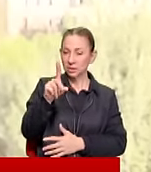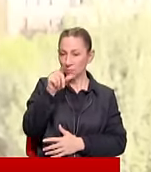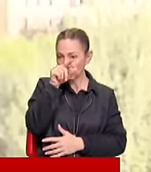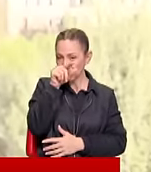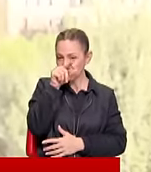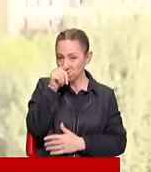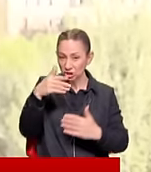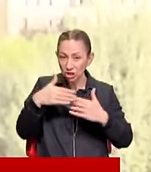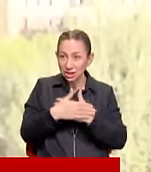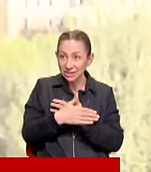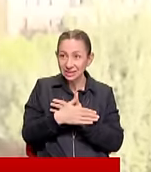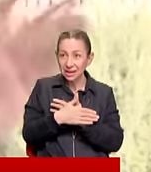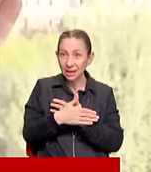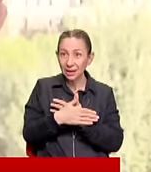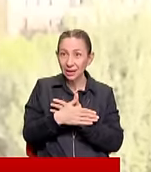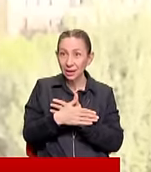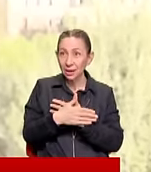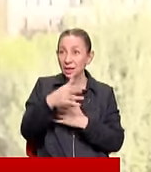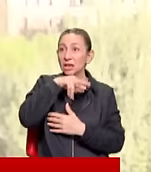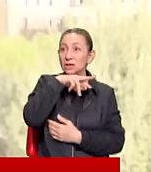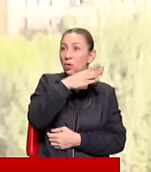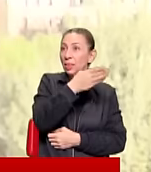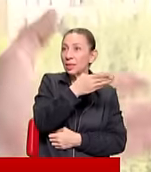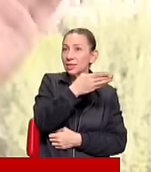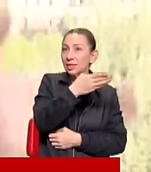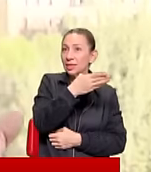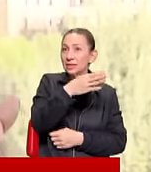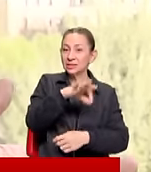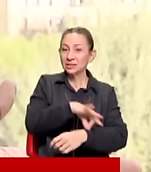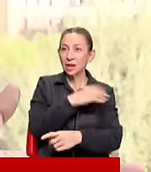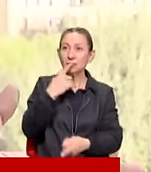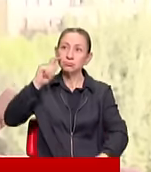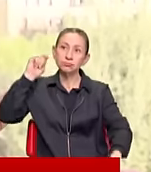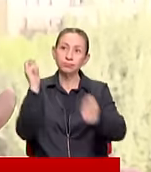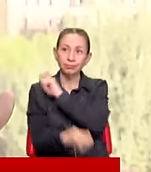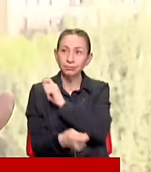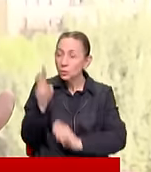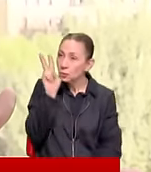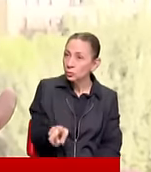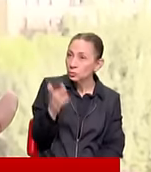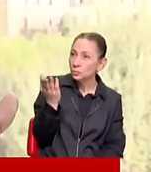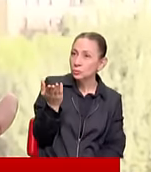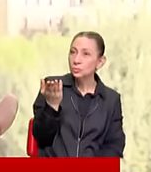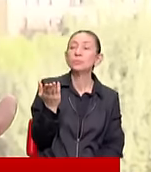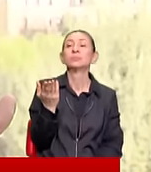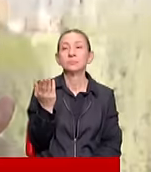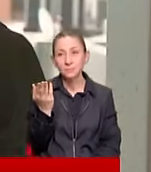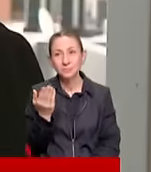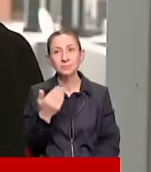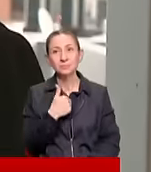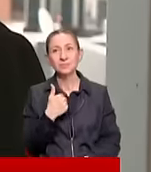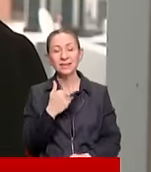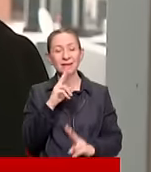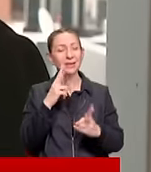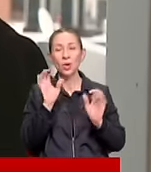evet. Gecesinde işte Keçiören'in sarıdan kırmızıya döndüğüne tanıklık ettik. Evet ya bizde rengin